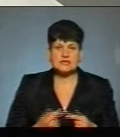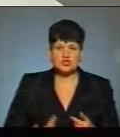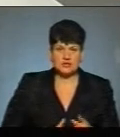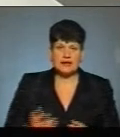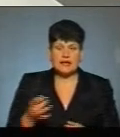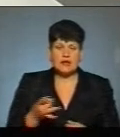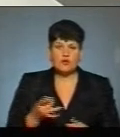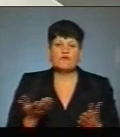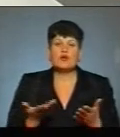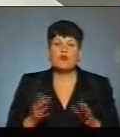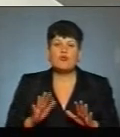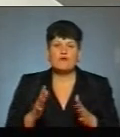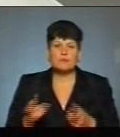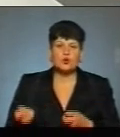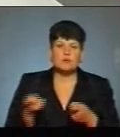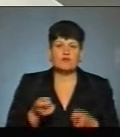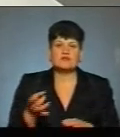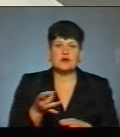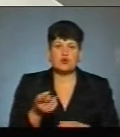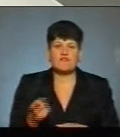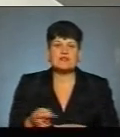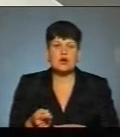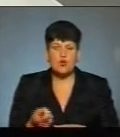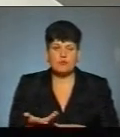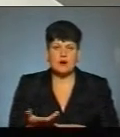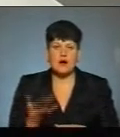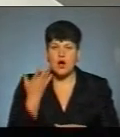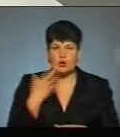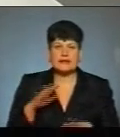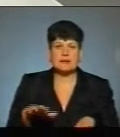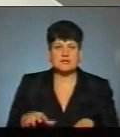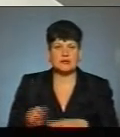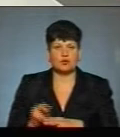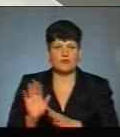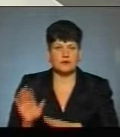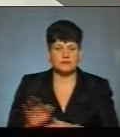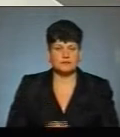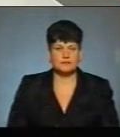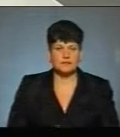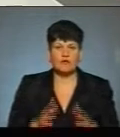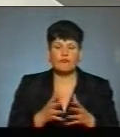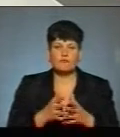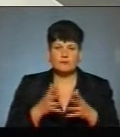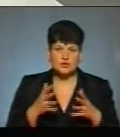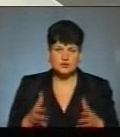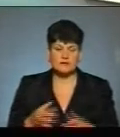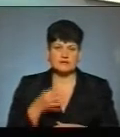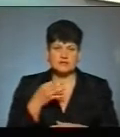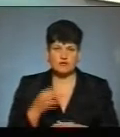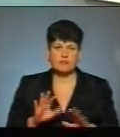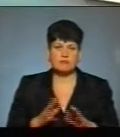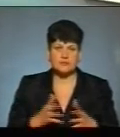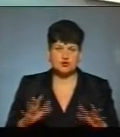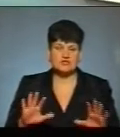районів. У якому випадку привозять з районів до Тернополя, а у якому на місцях лікують? Ну, у більшості, так як ви сказали, в більшості випадків